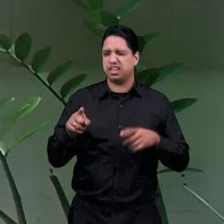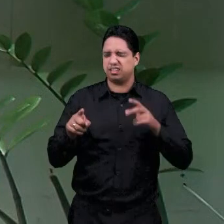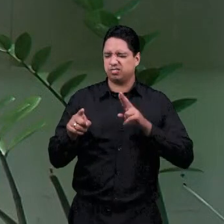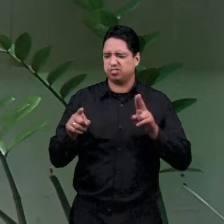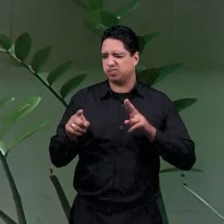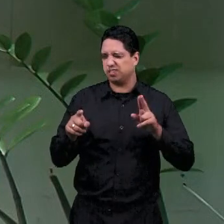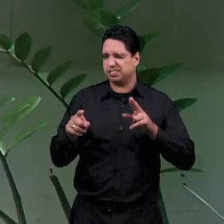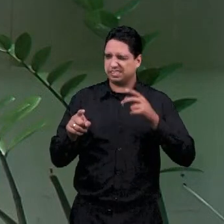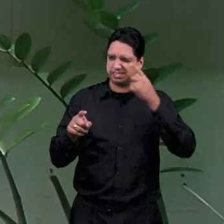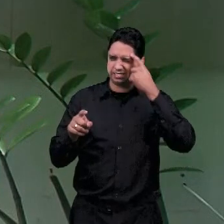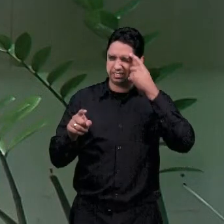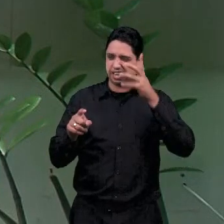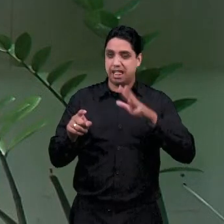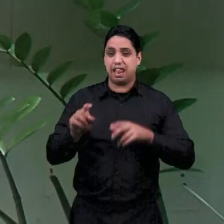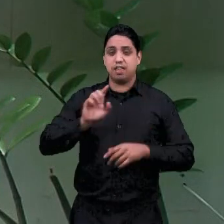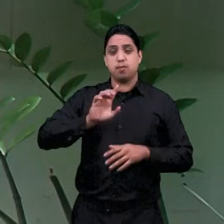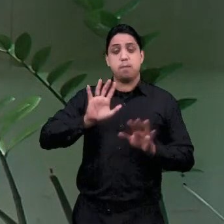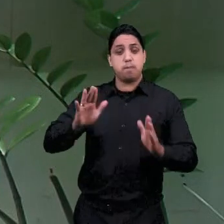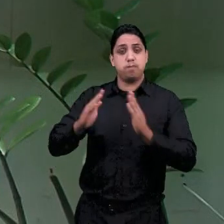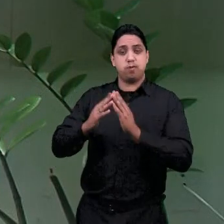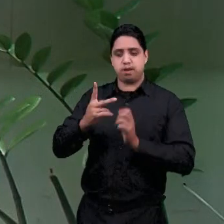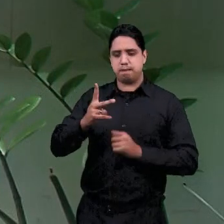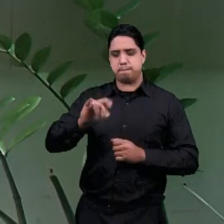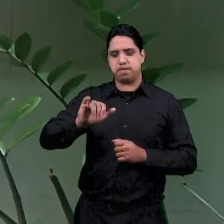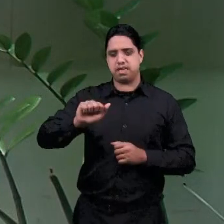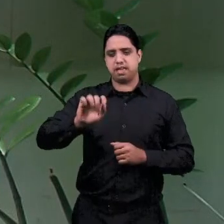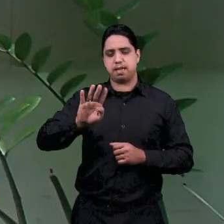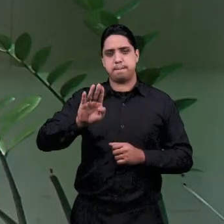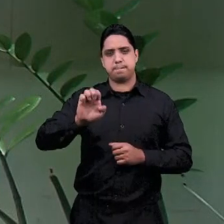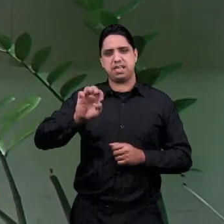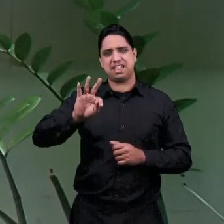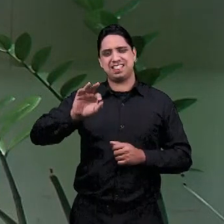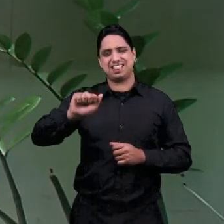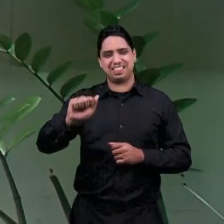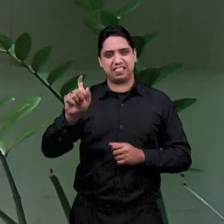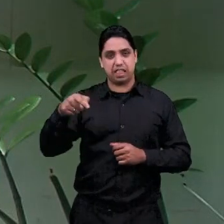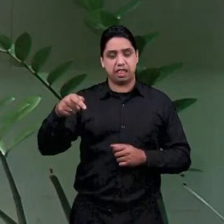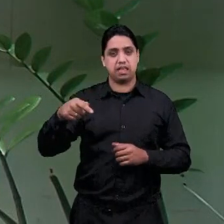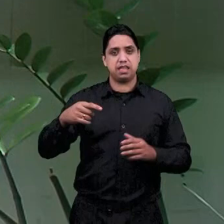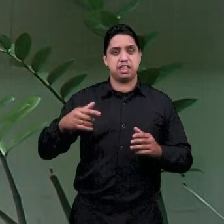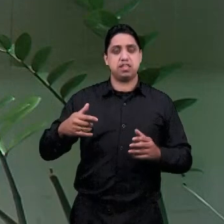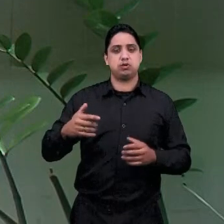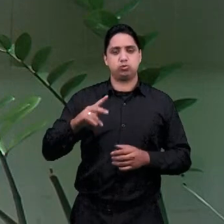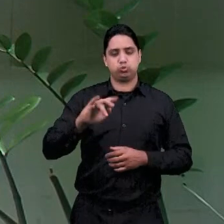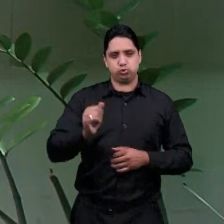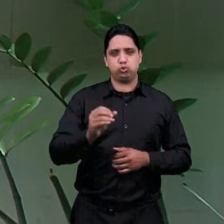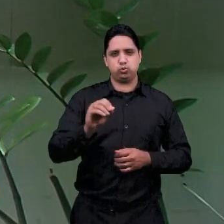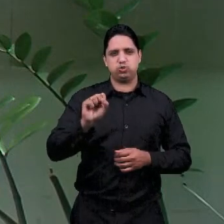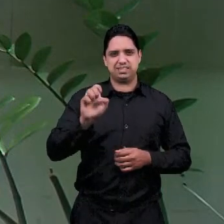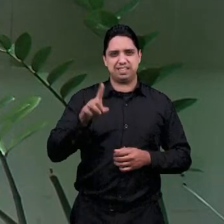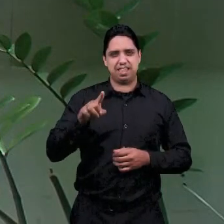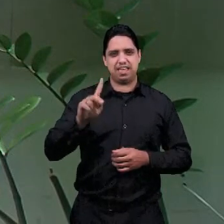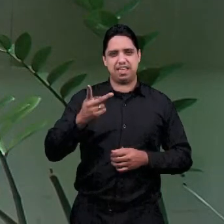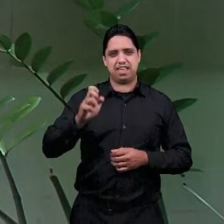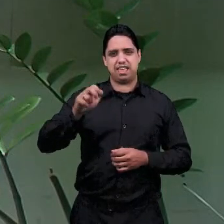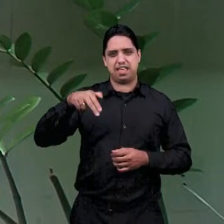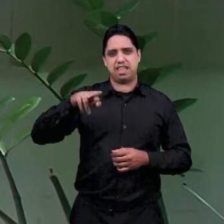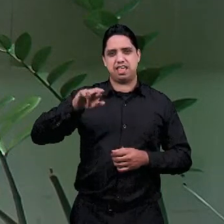de Piabeta, un enfant de 8 ans d'âge. José Henrique.